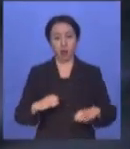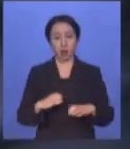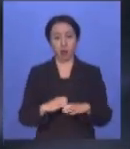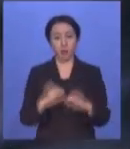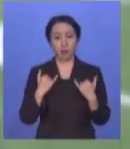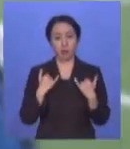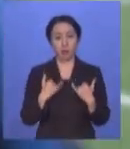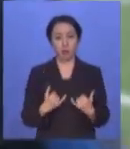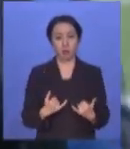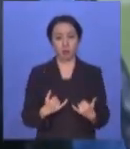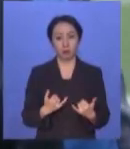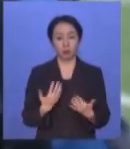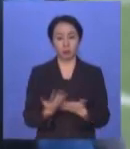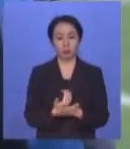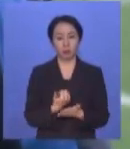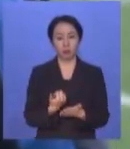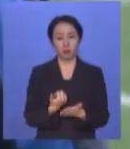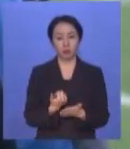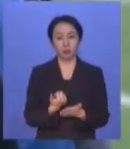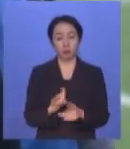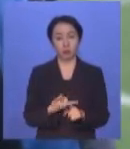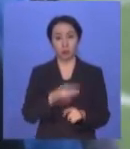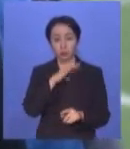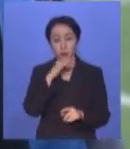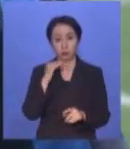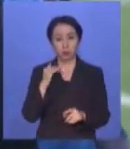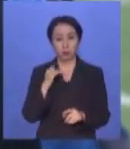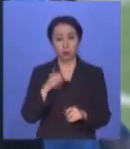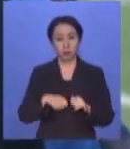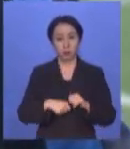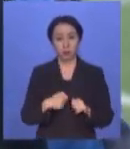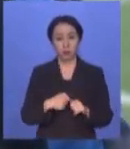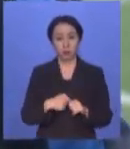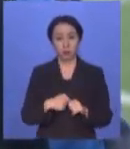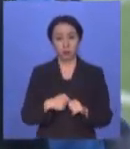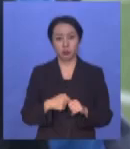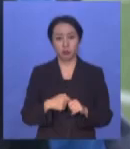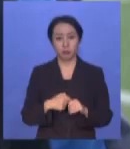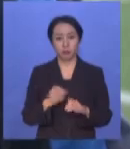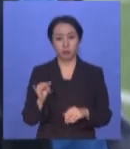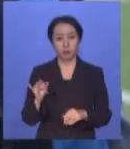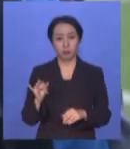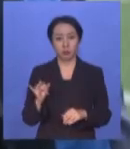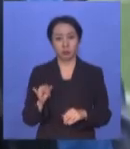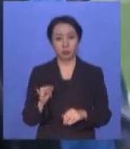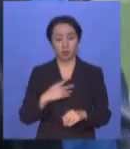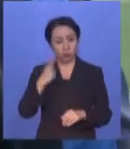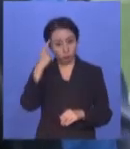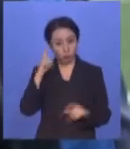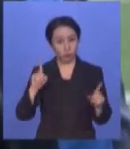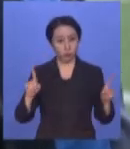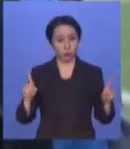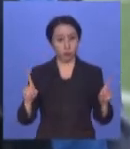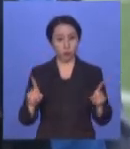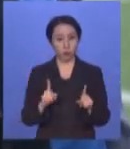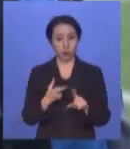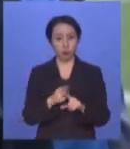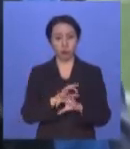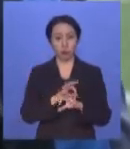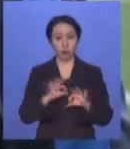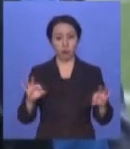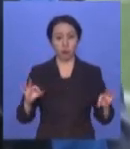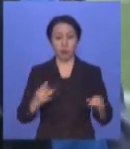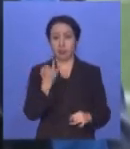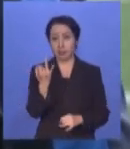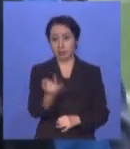көбейіп жатыр. Бұлдан жылғы көбейіп жатыр қатысушылар саны. Мен ойымша өте үлкен